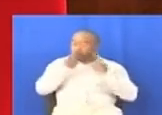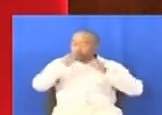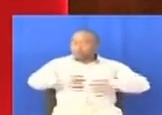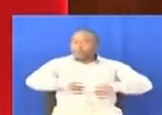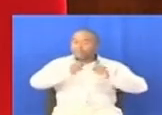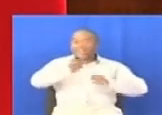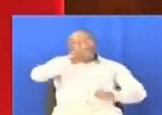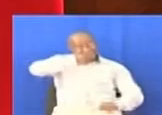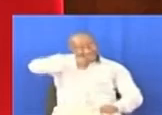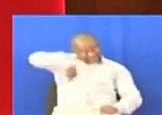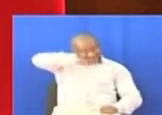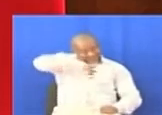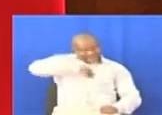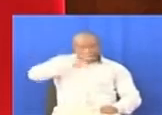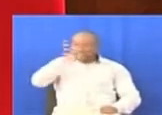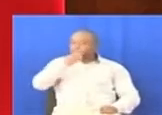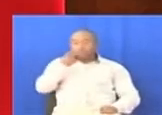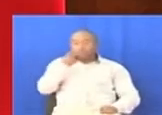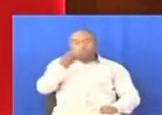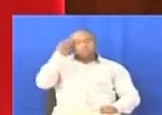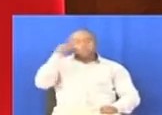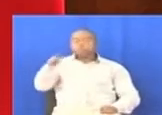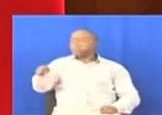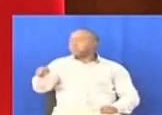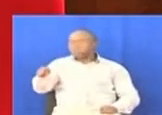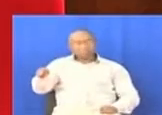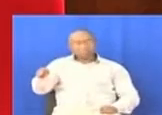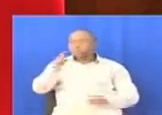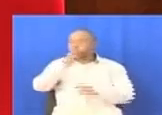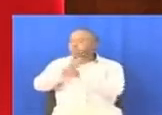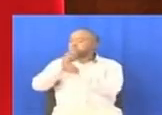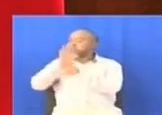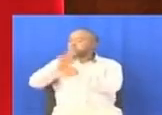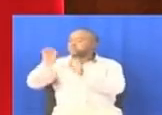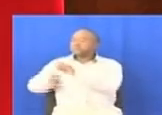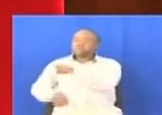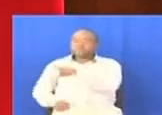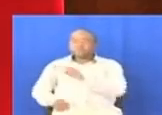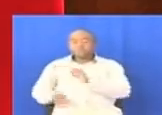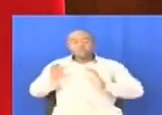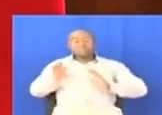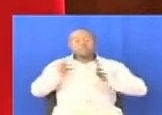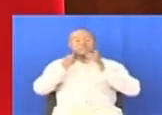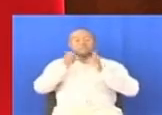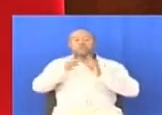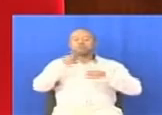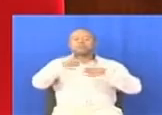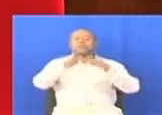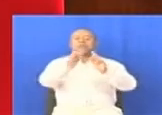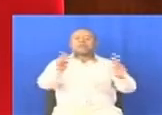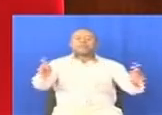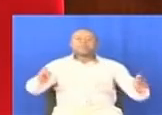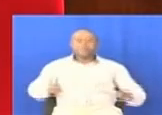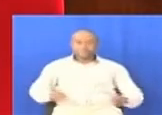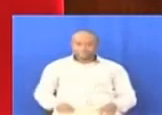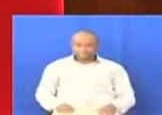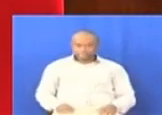sisi Mchinga hatujawahi kupata kesi ya corona mpaka sasa. Na maisha ya kawaida yanaendelea. Mheshimiwa